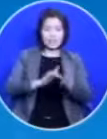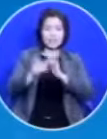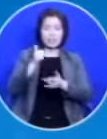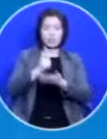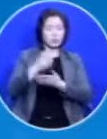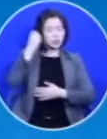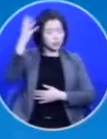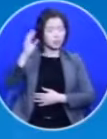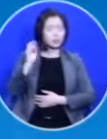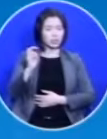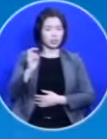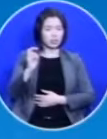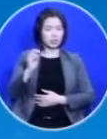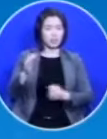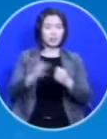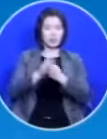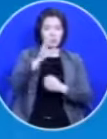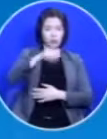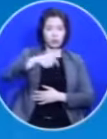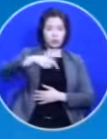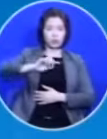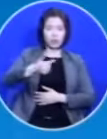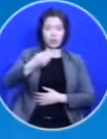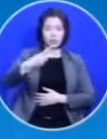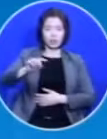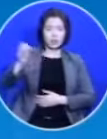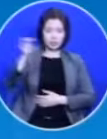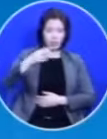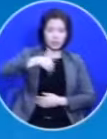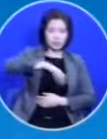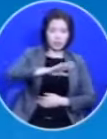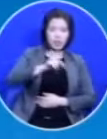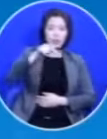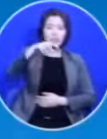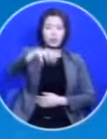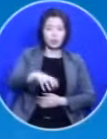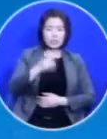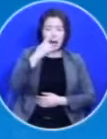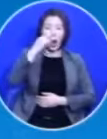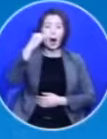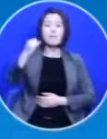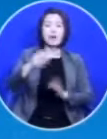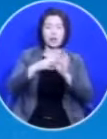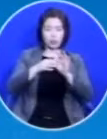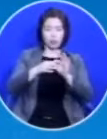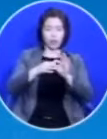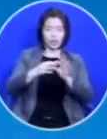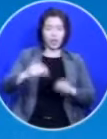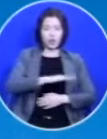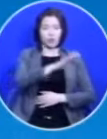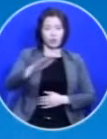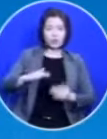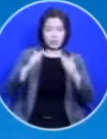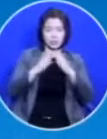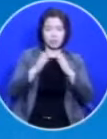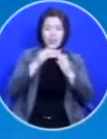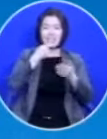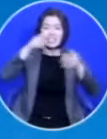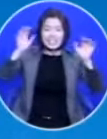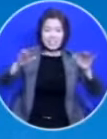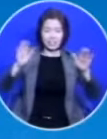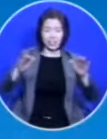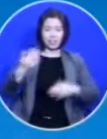우간다로 다시 가요 거기서는이 케이티는 엄마로 통합니다 우리 집에 천사들은 나를